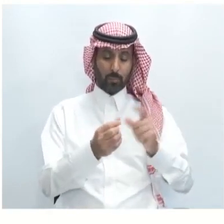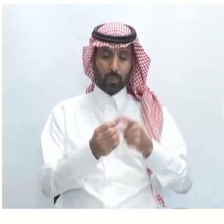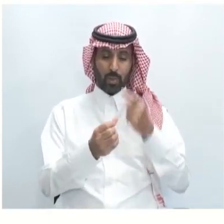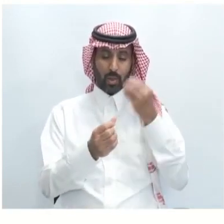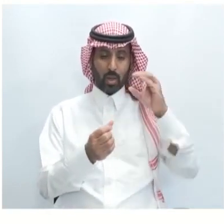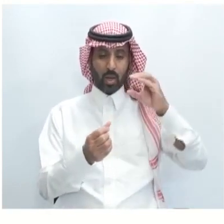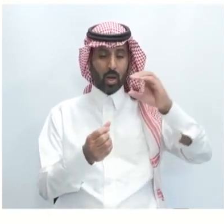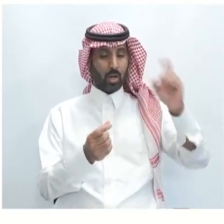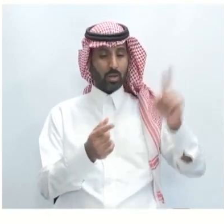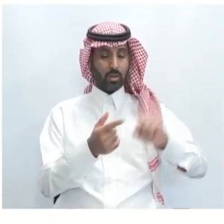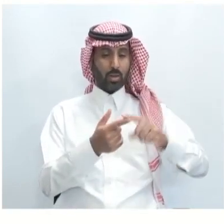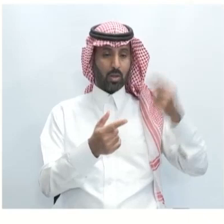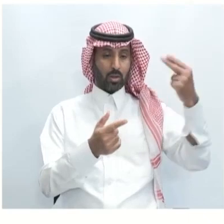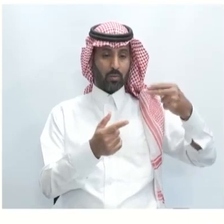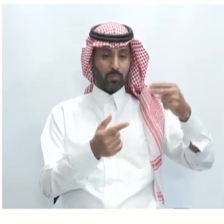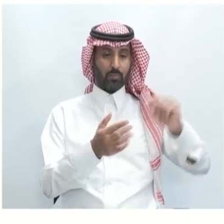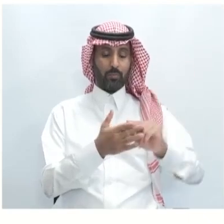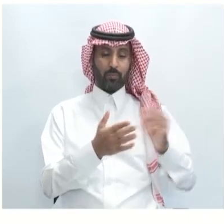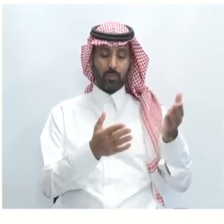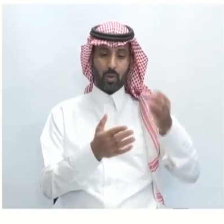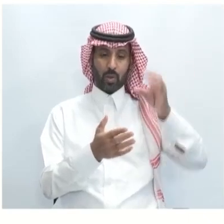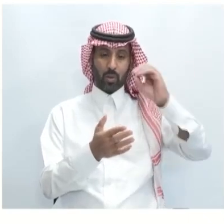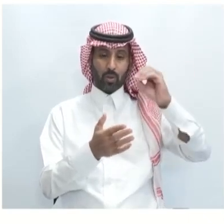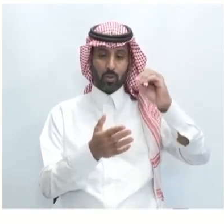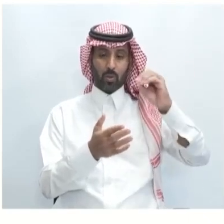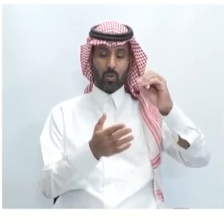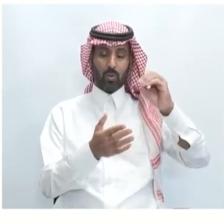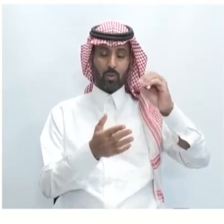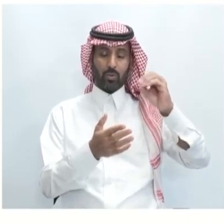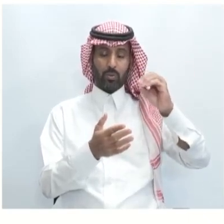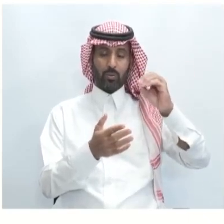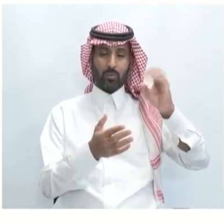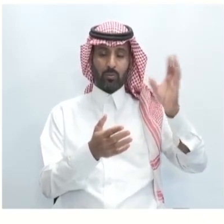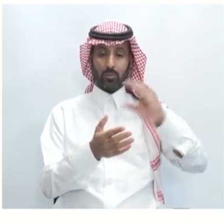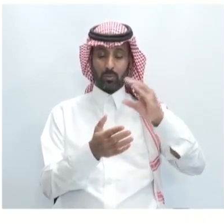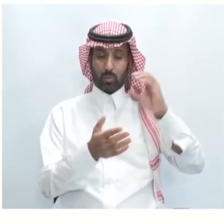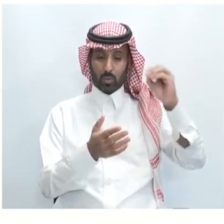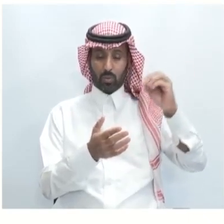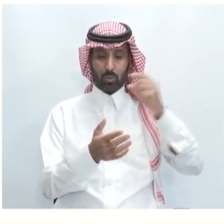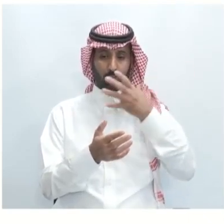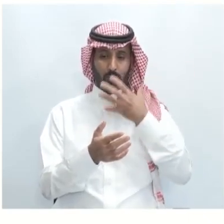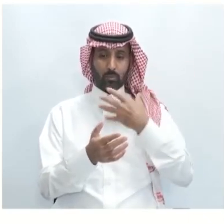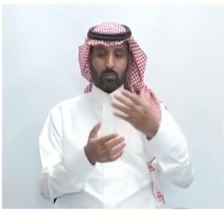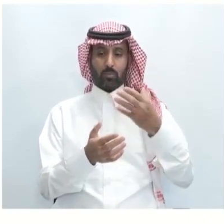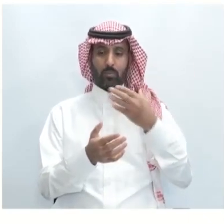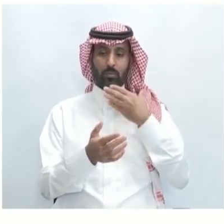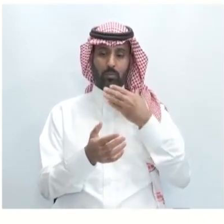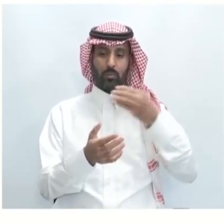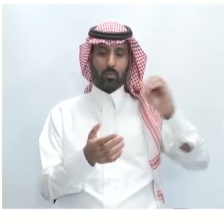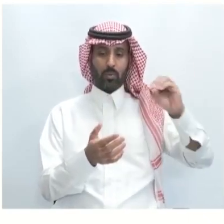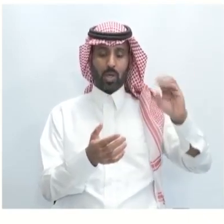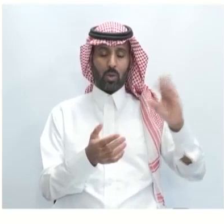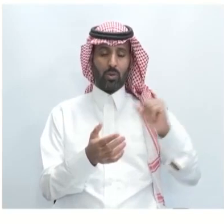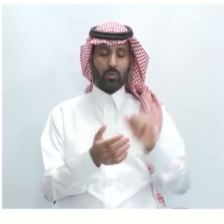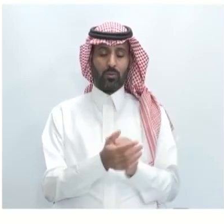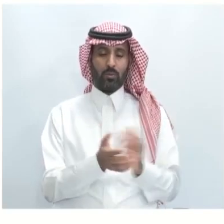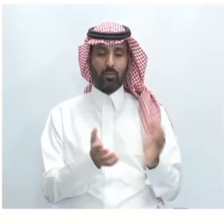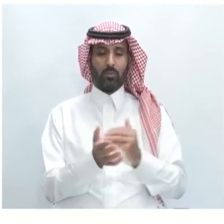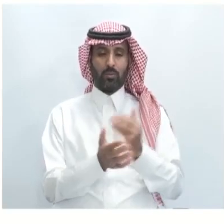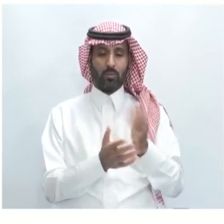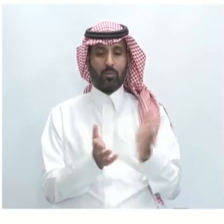من الكربون ومن الهيدروجين وبانه يوجد لدي مجموعه كربونيل اذا يوجد لدي ايضا عنصر